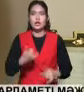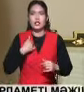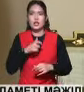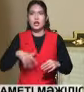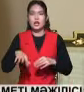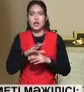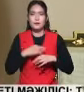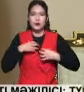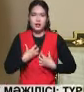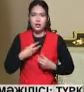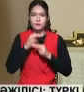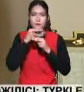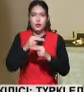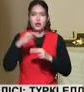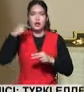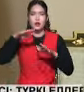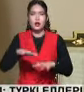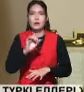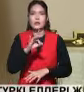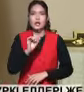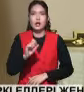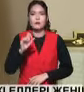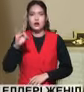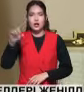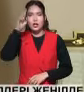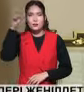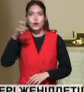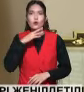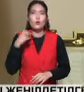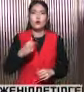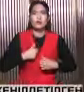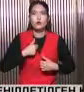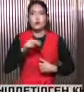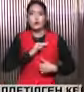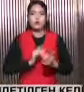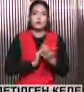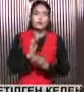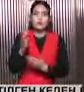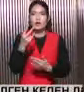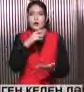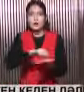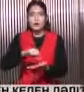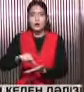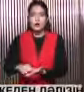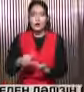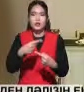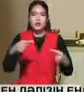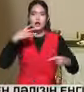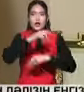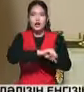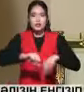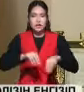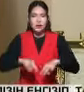көңіл айтам. Президент Ибрахим Раиси мемлекеттің нағыз көшбасшысы болды. Шанхай ынтымақтастығы ұйымына мүше мемлекеттердің сыртқы істер